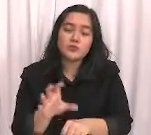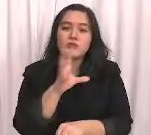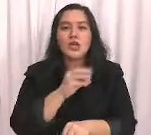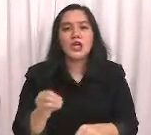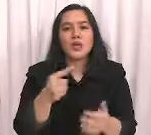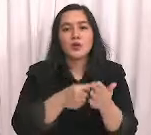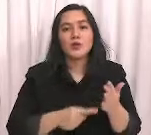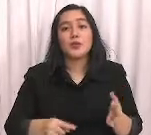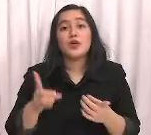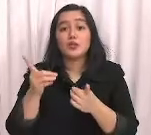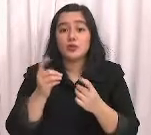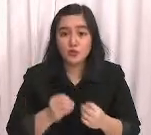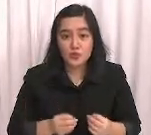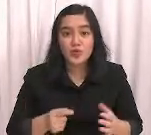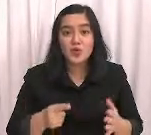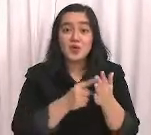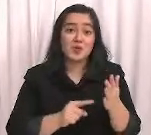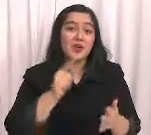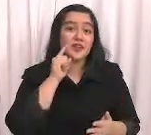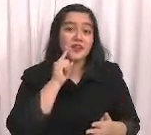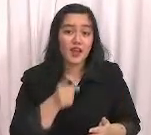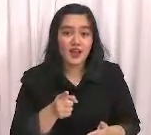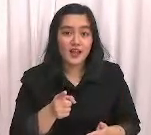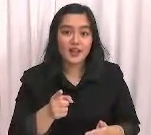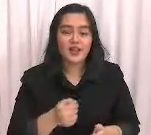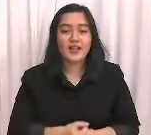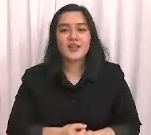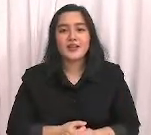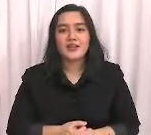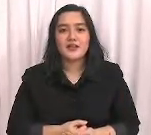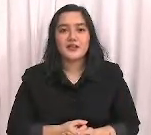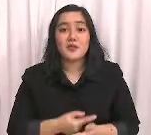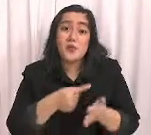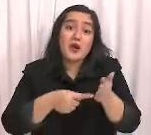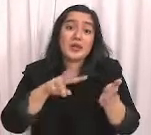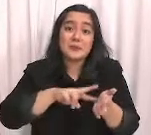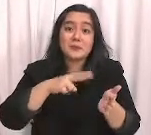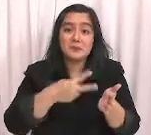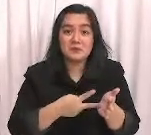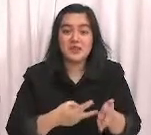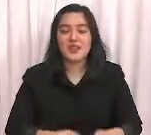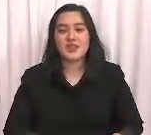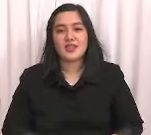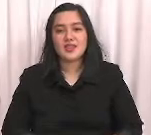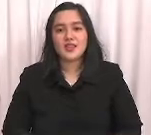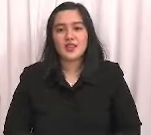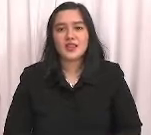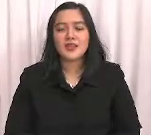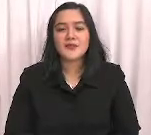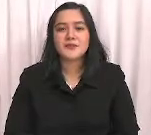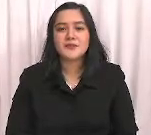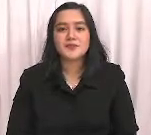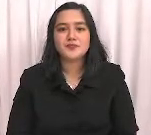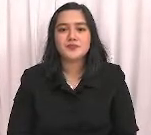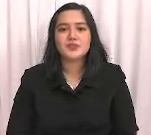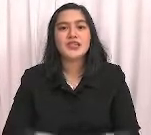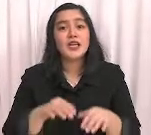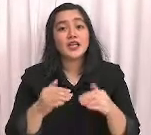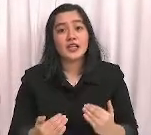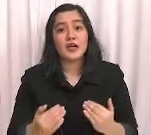kanyang pinapahiwatig. You see? So ano ang implication dito, mga kapatid? Ang implication dito, makikita niyo as you go